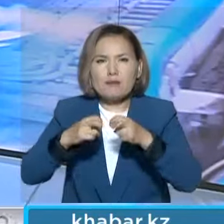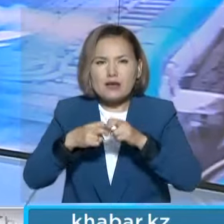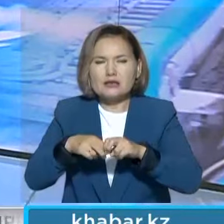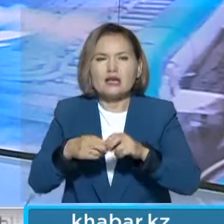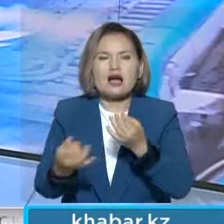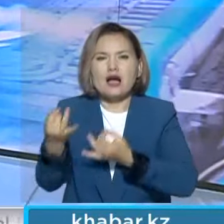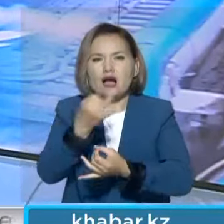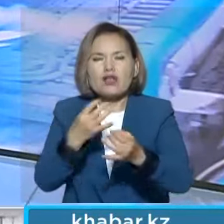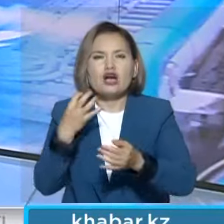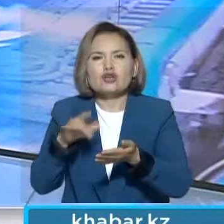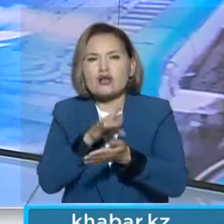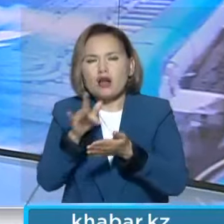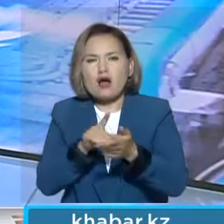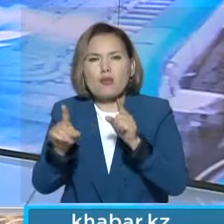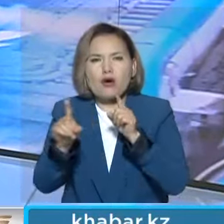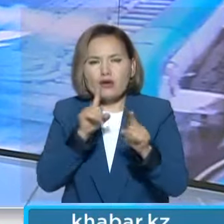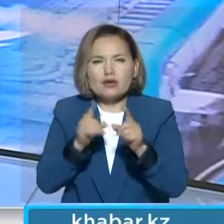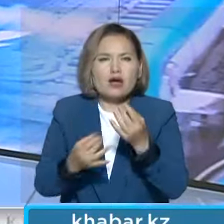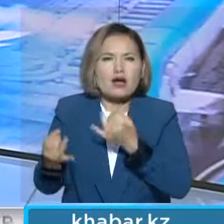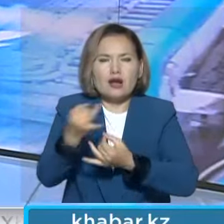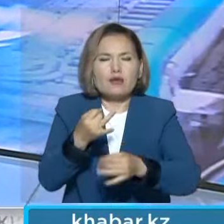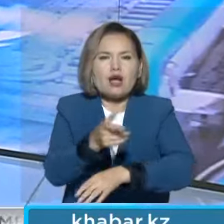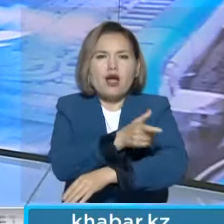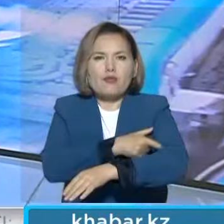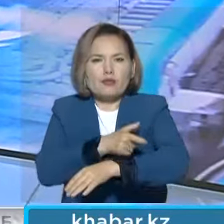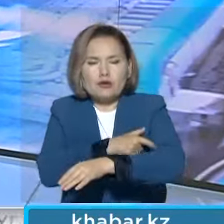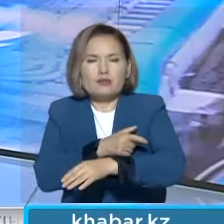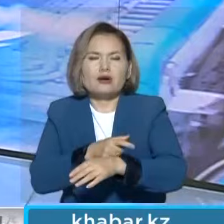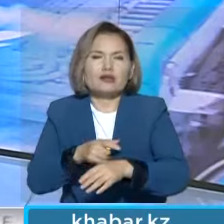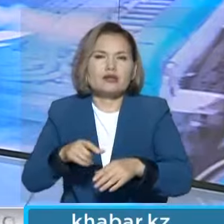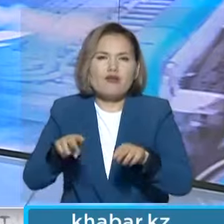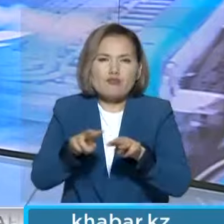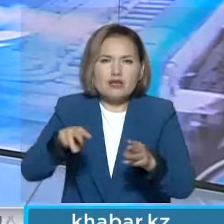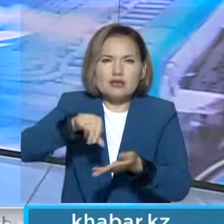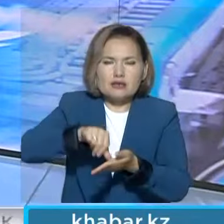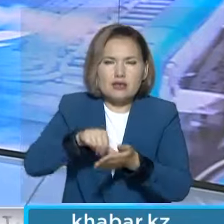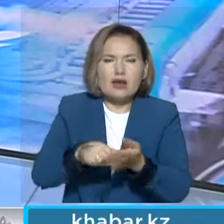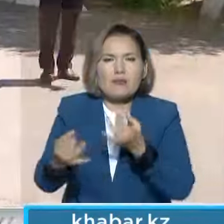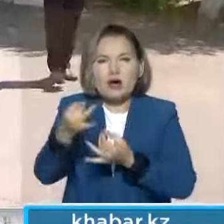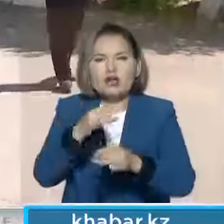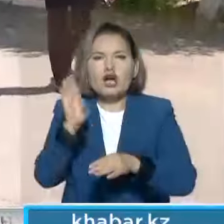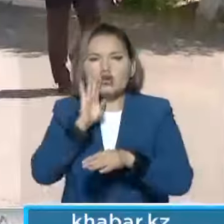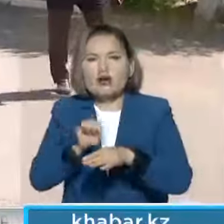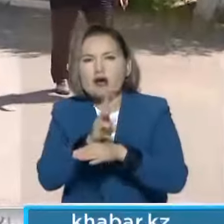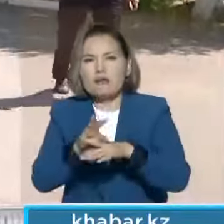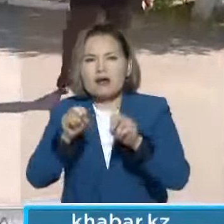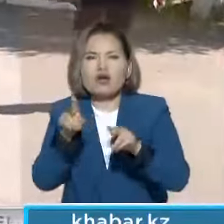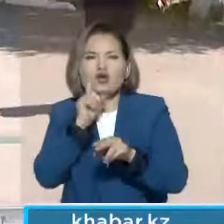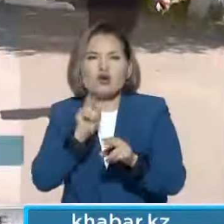сенат депутаттарының жергілікті қоғамдық кеңес мүшелерімен кездесуінде сөз болды. Сумен қамту саласына кадр